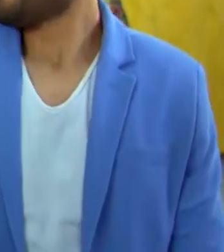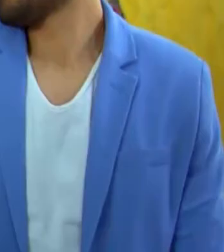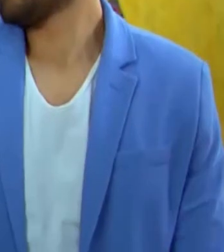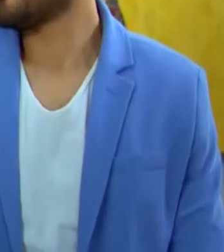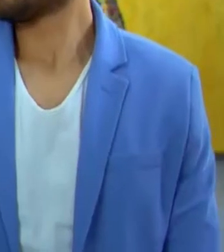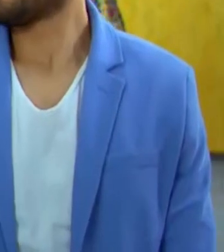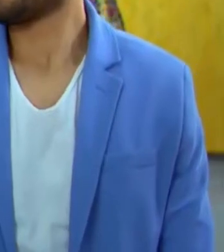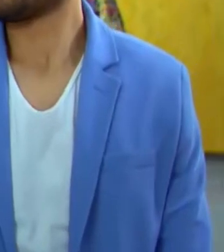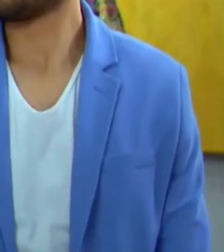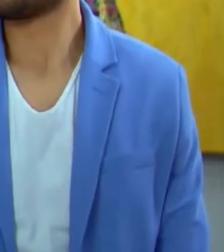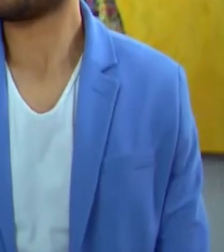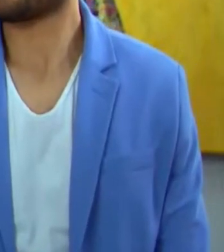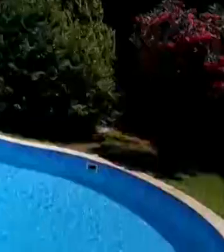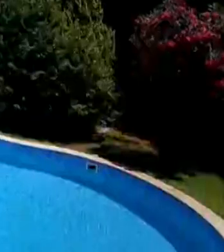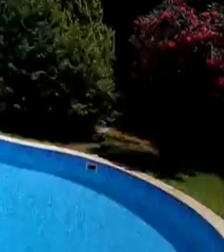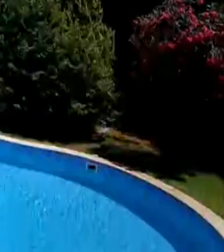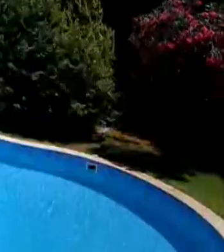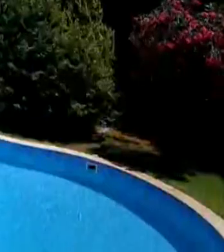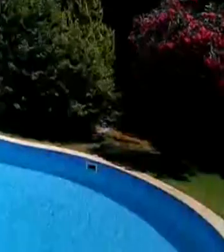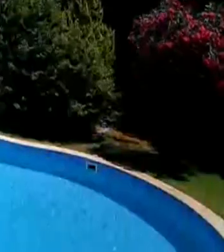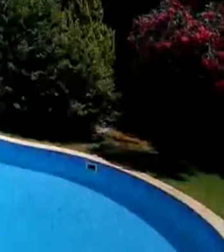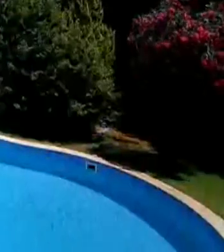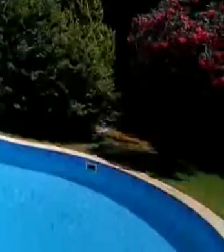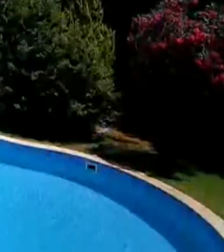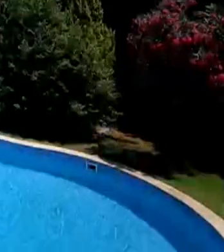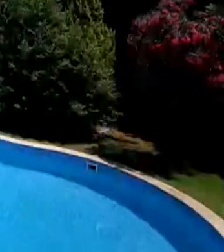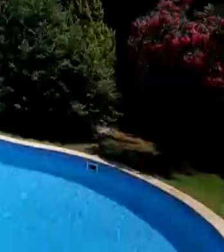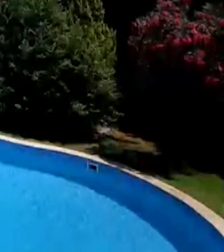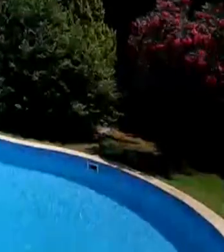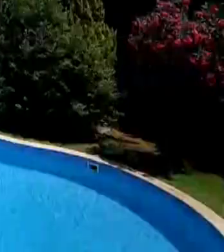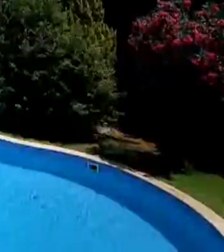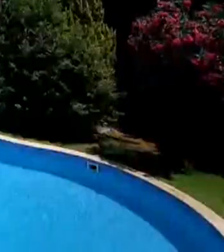Ramin, oh hallettik diye mutlu. Bahçe görüntüsüyle zaman aşımı.